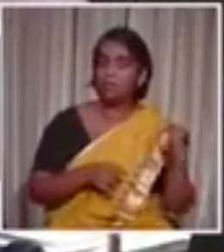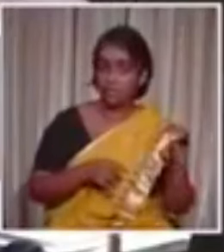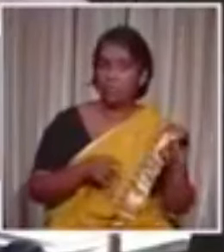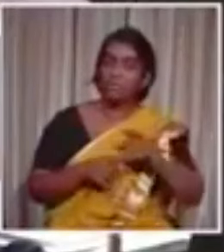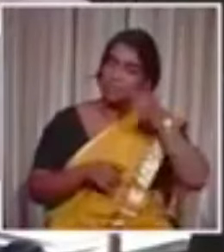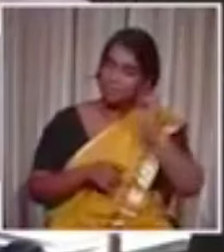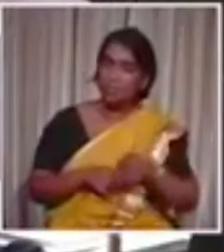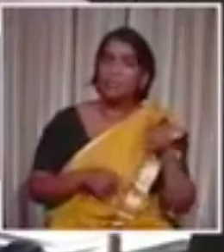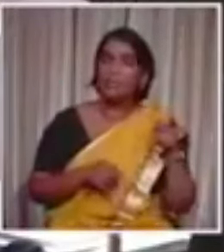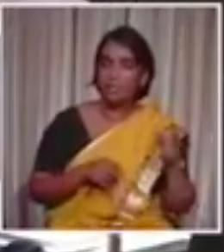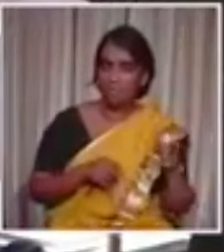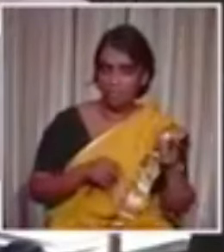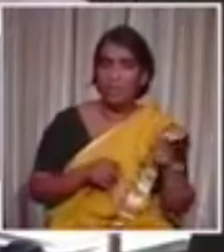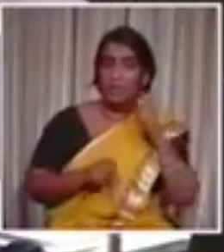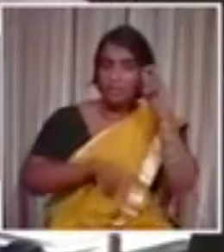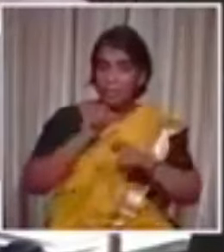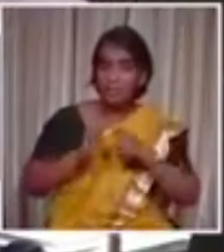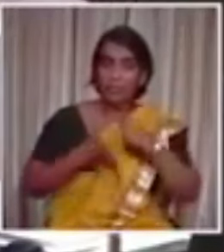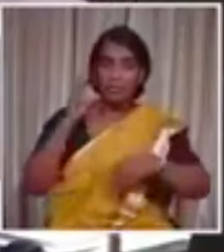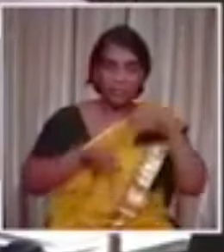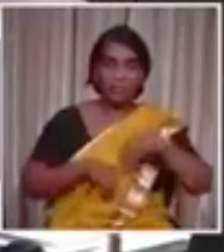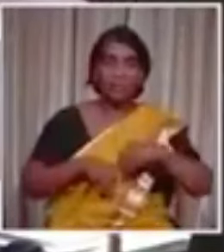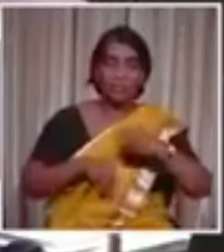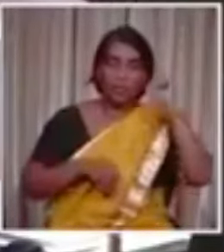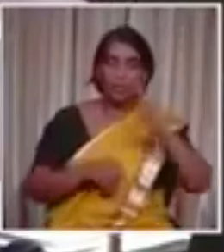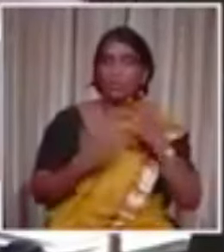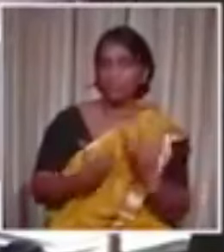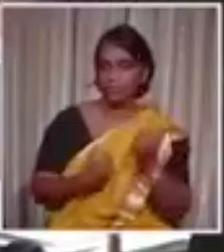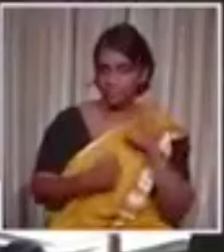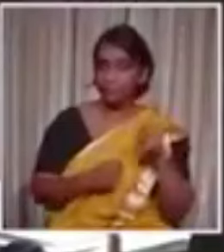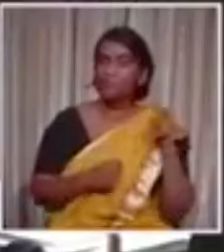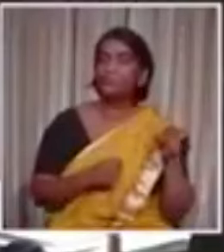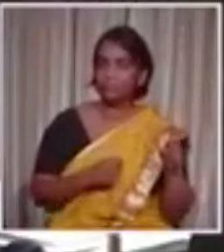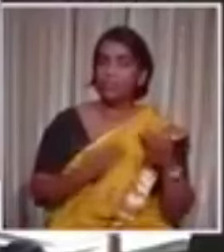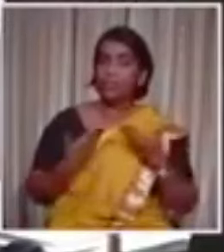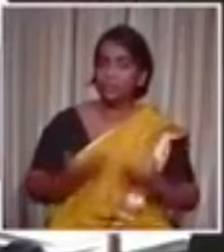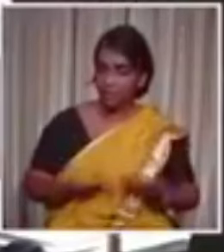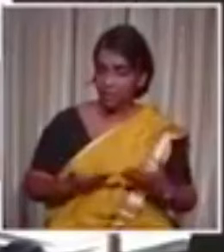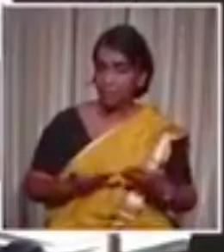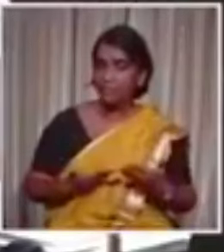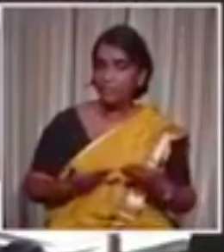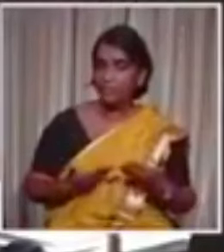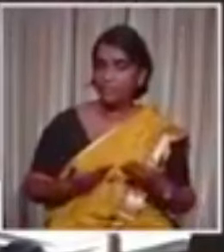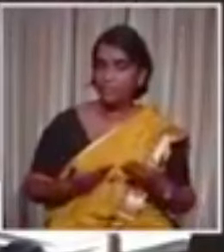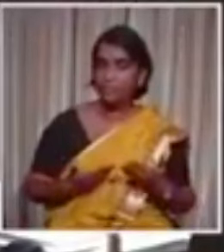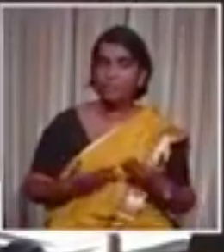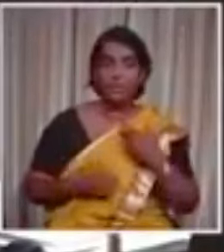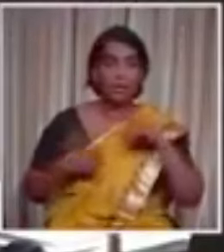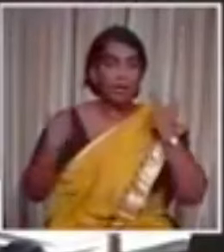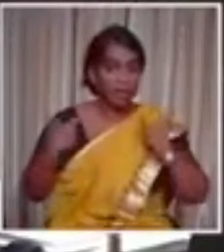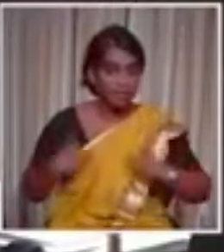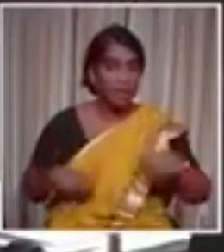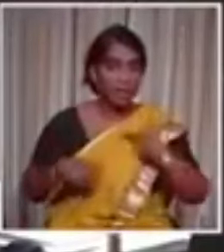අනිවාර්ය ලෙස ජනතාවගේ ජනවරමකින් ආණ්ඩුවක් හදාගත යුතුයි. ද වර්තමාන රාජපක්ෂ ආණ්ඩුව